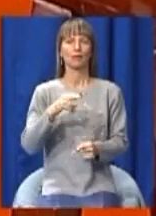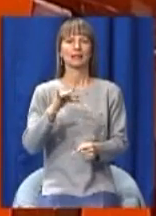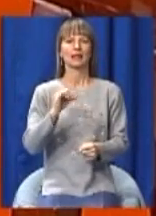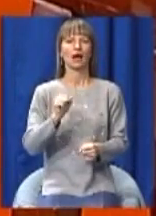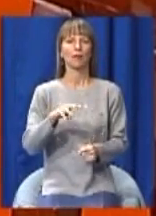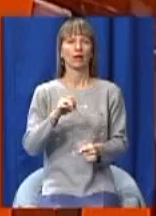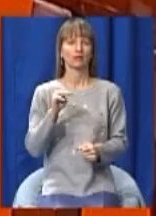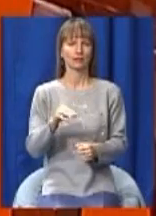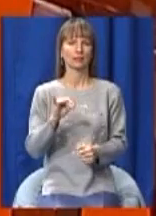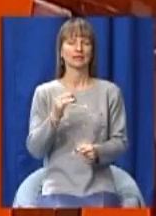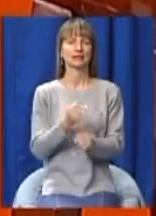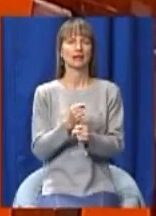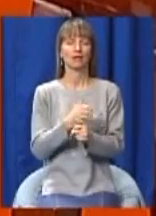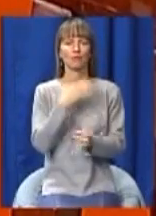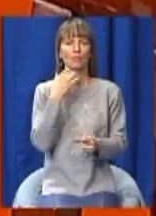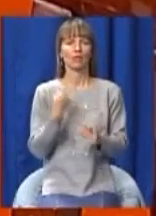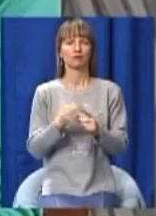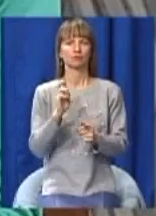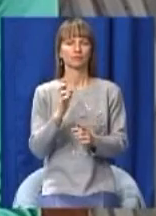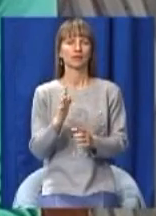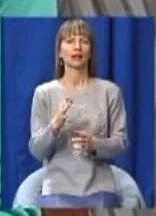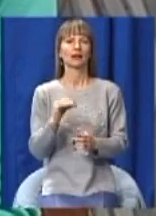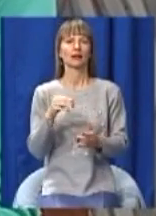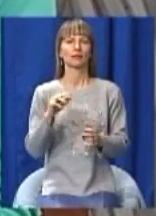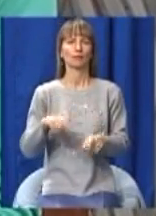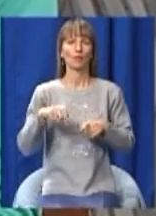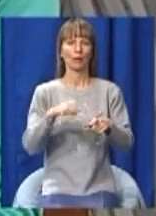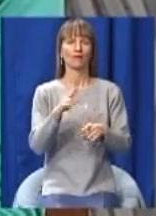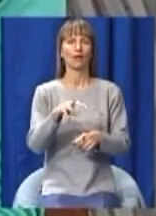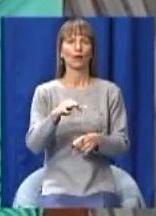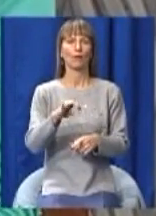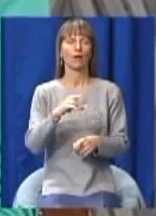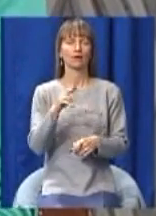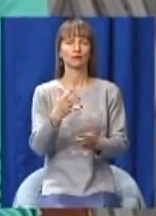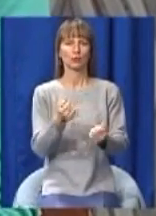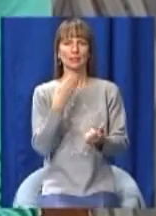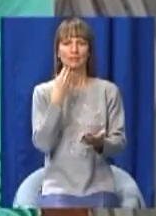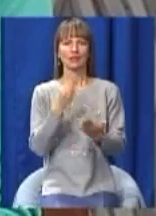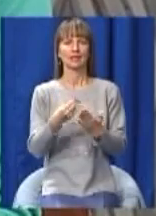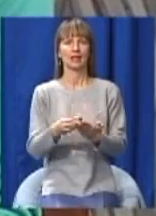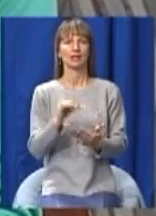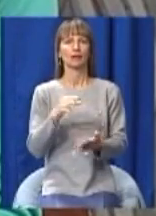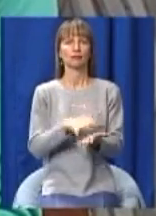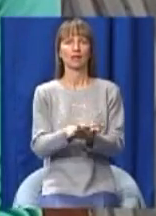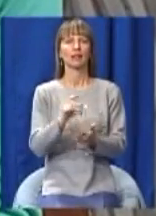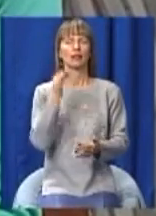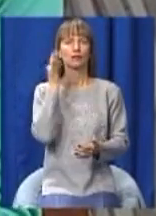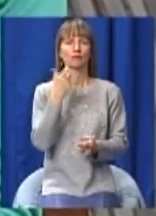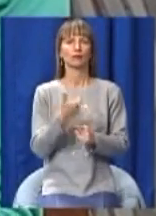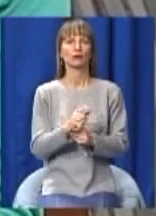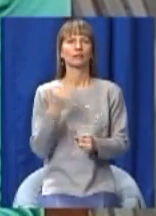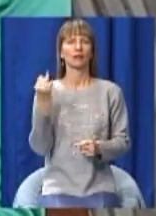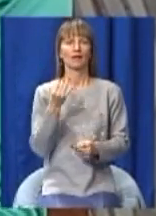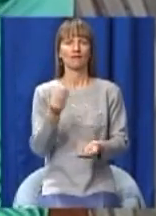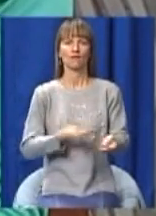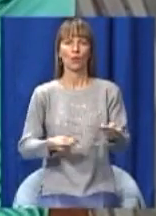можно нарубить такую покупку покупатель diamante побитого ломбард которым адресу и там мы расчеты потратите их на солодкой дождь душе такие